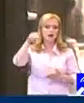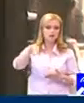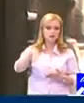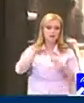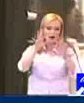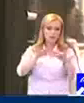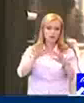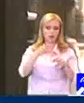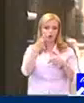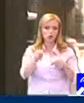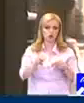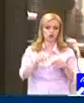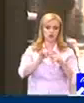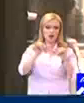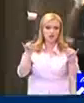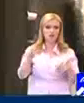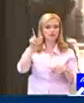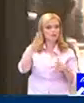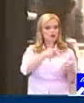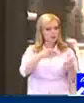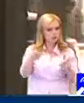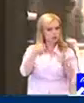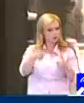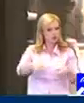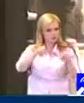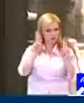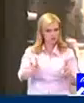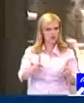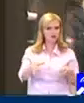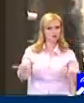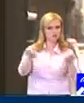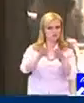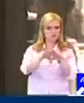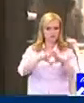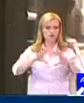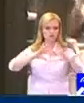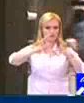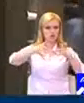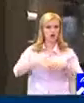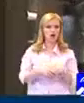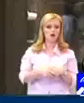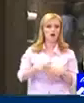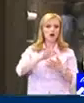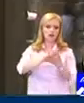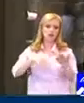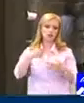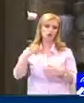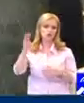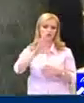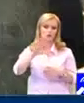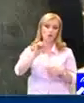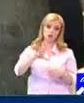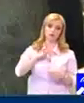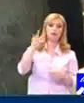și acolo te pregătesc ca un specialist IT foarte bun, recunoscut la nivel mondial. Și deci, mai departe, va fi Europa, probabil, ori chiar